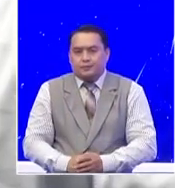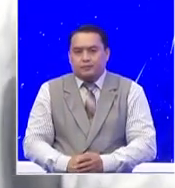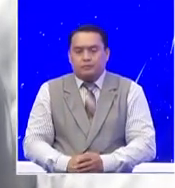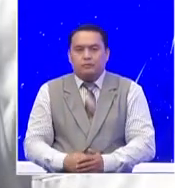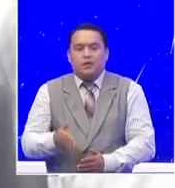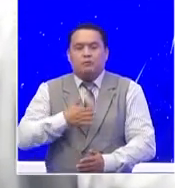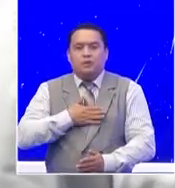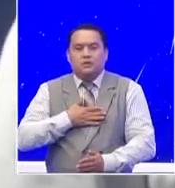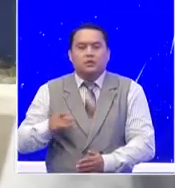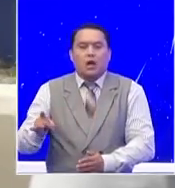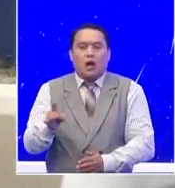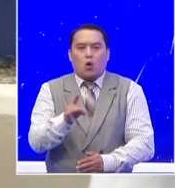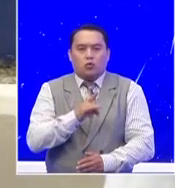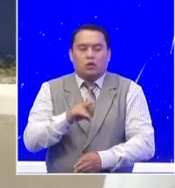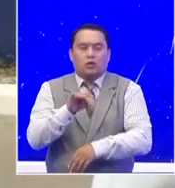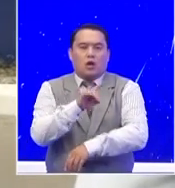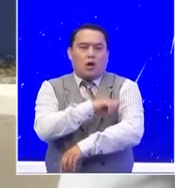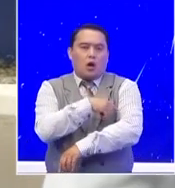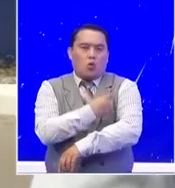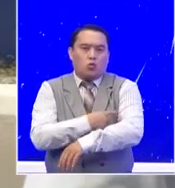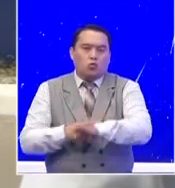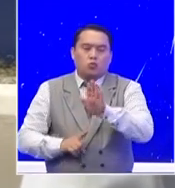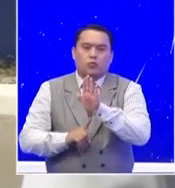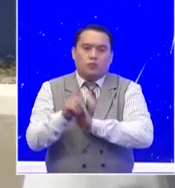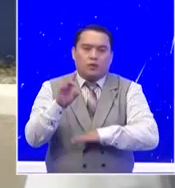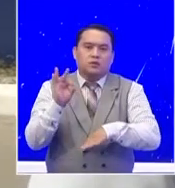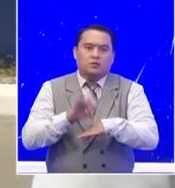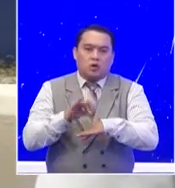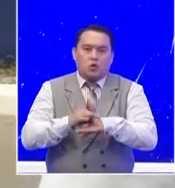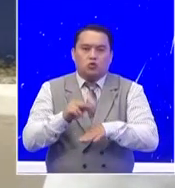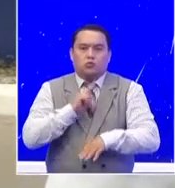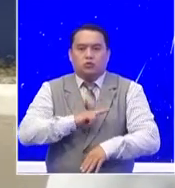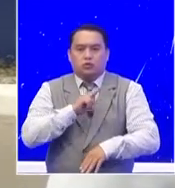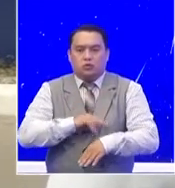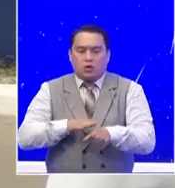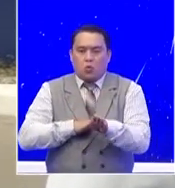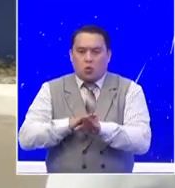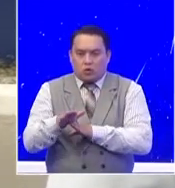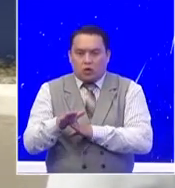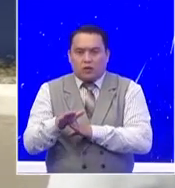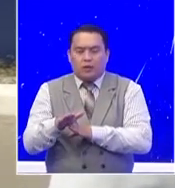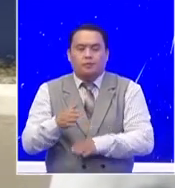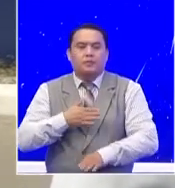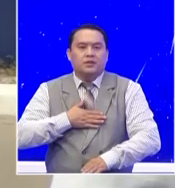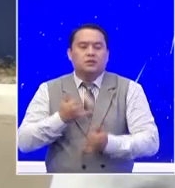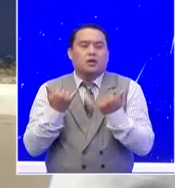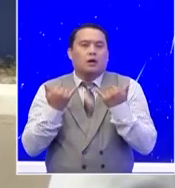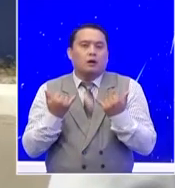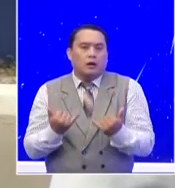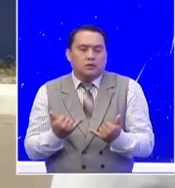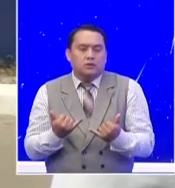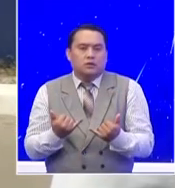пандемия эпидемия басталғалы бері үлкен жаңа жұмыстар жүргізіліп жатыр. Бізде қазір осы